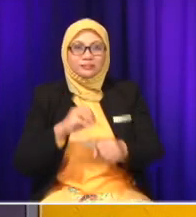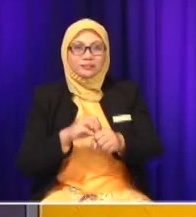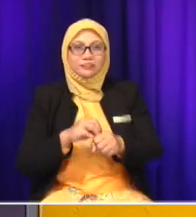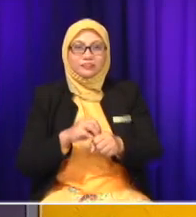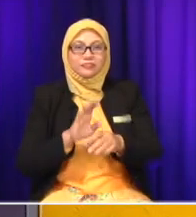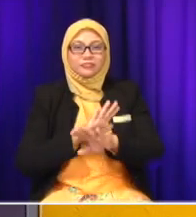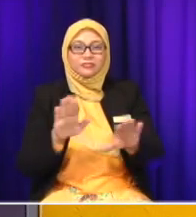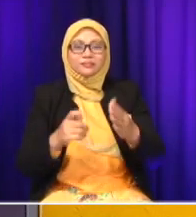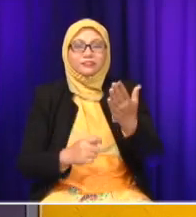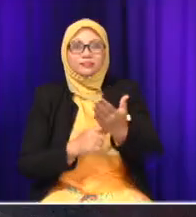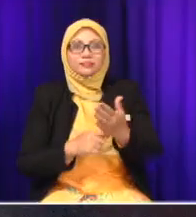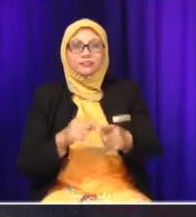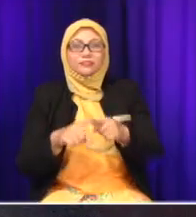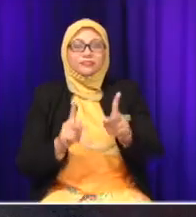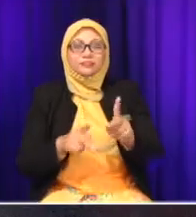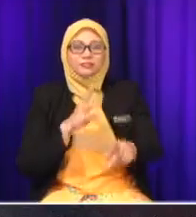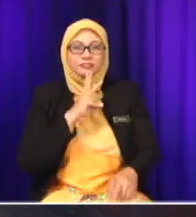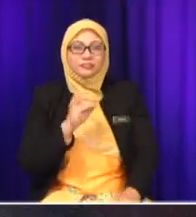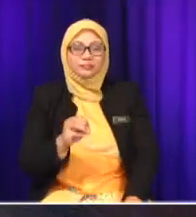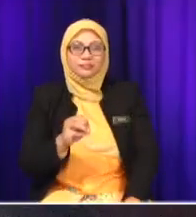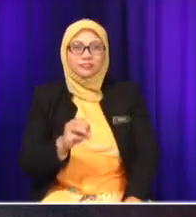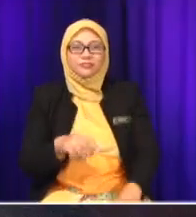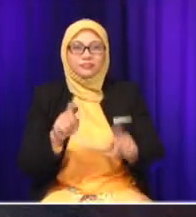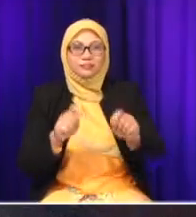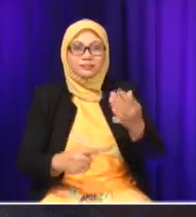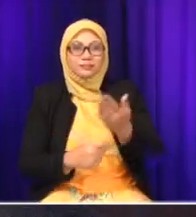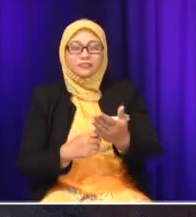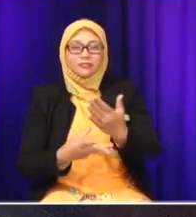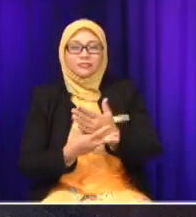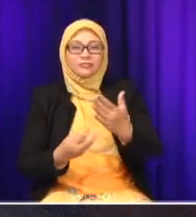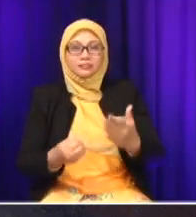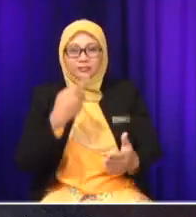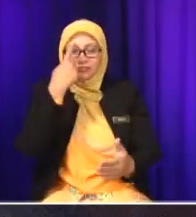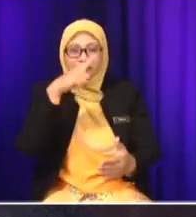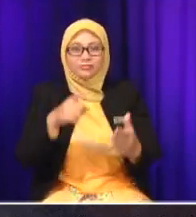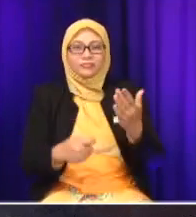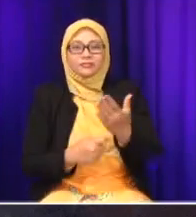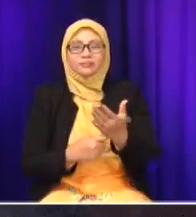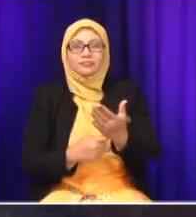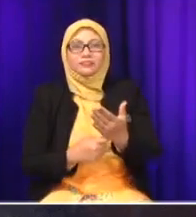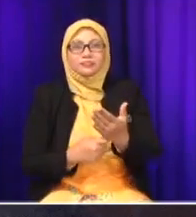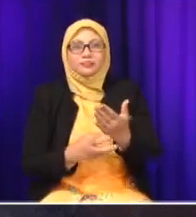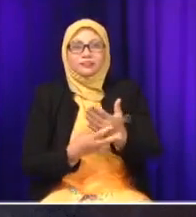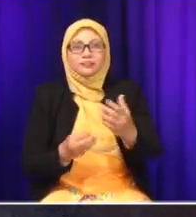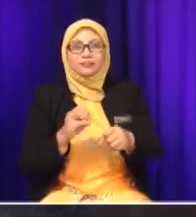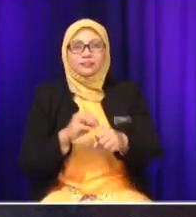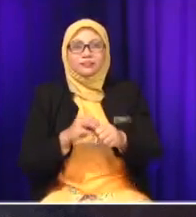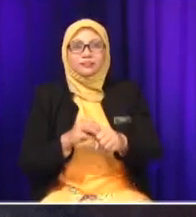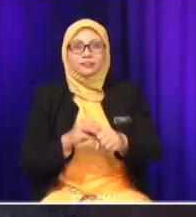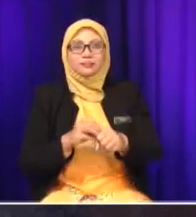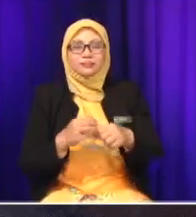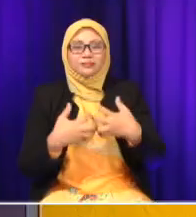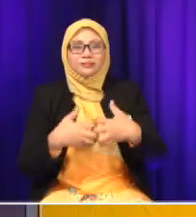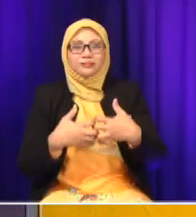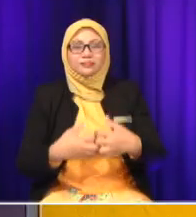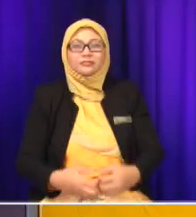Batar basah kita tambah Lagi sikit untuk meminyakkan atau melincingkan bahagian dalam silinder okey seterusnya ujian